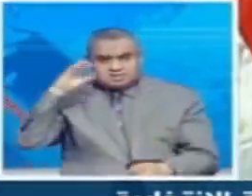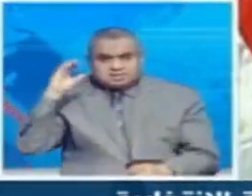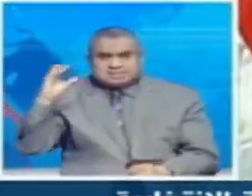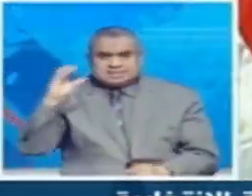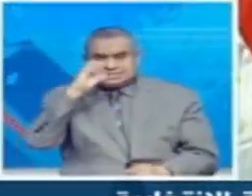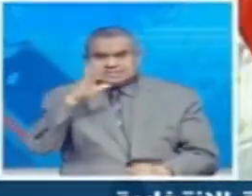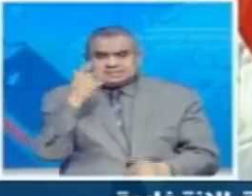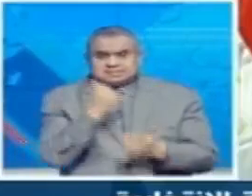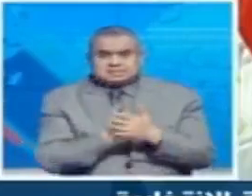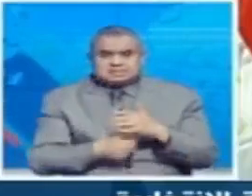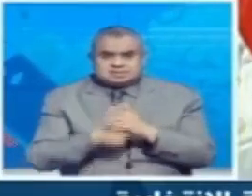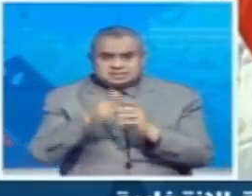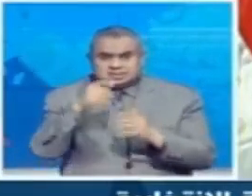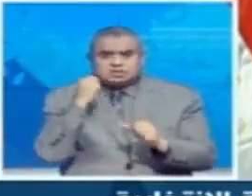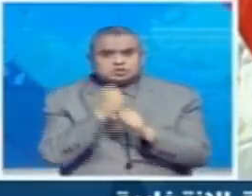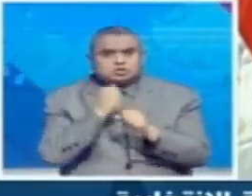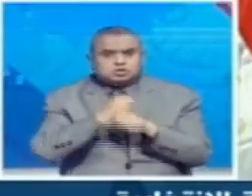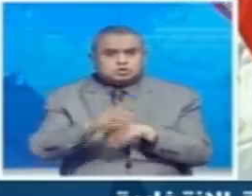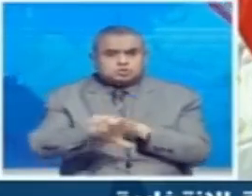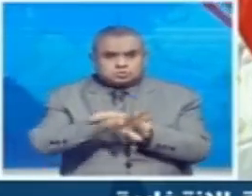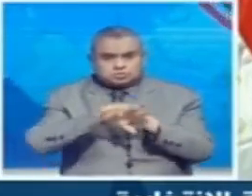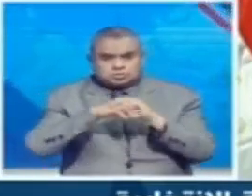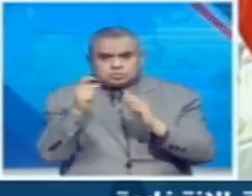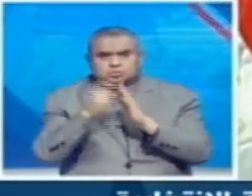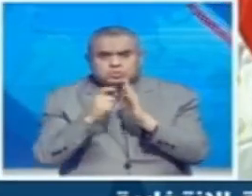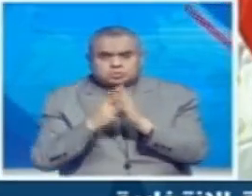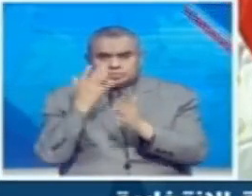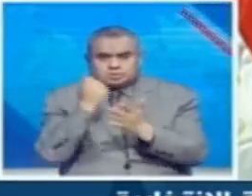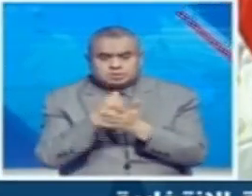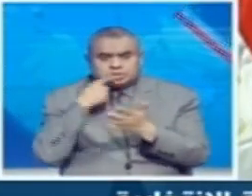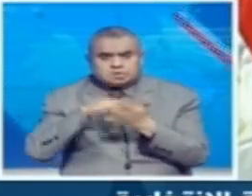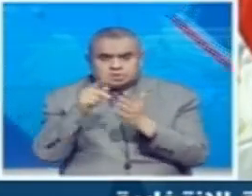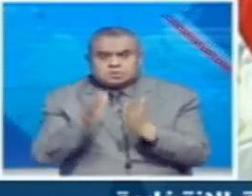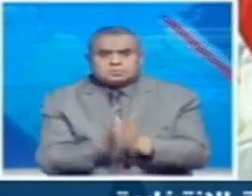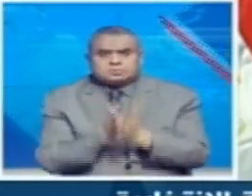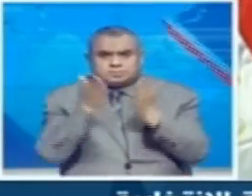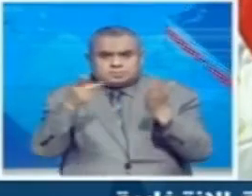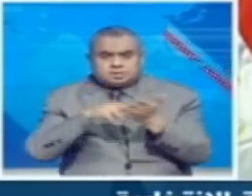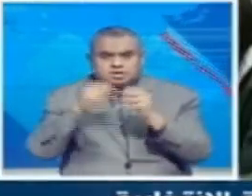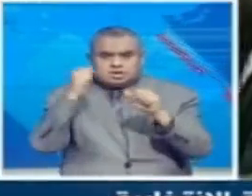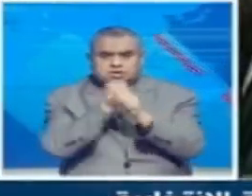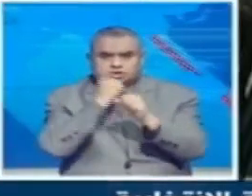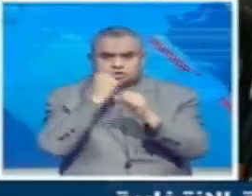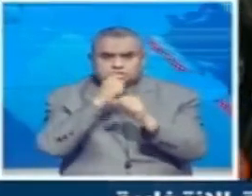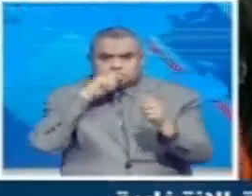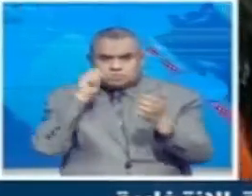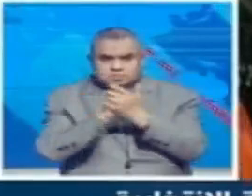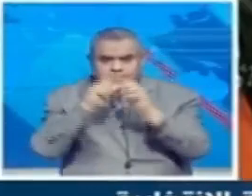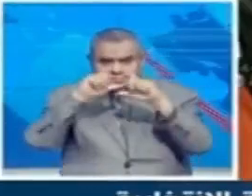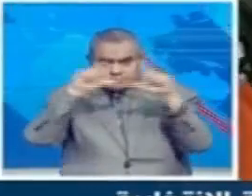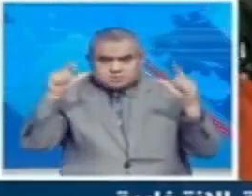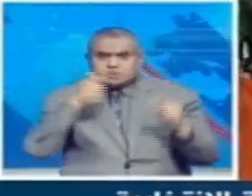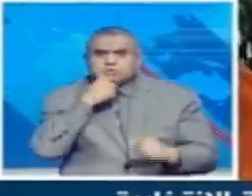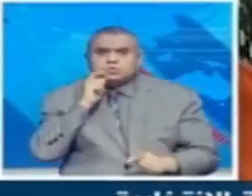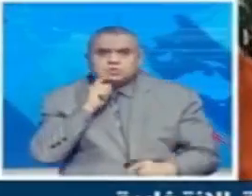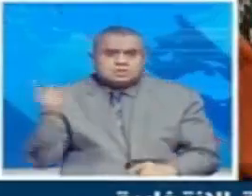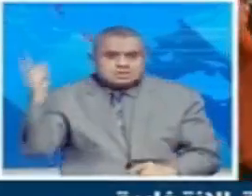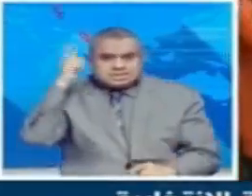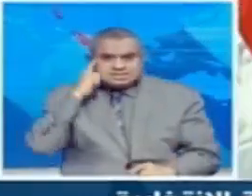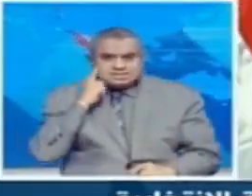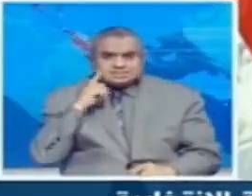السيسي للفترة القادمة، مضيفا أنه سيتم عرض خطة الحملة التنفيذية يوم السبت